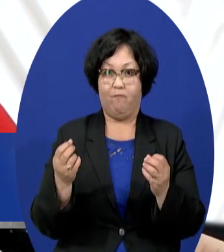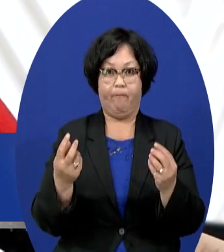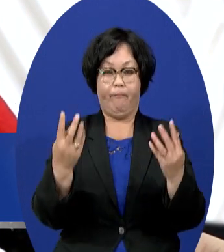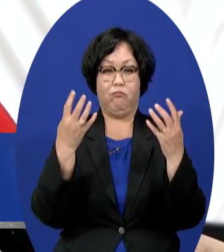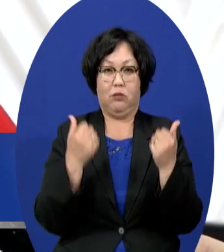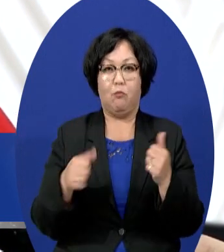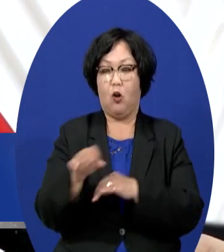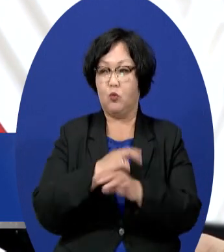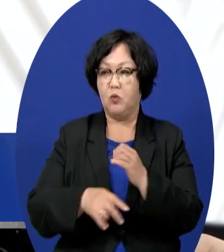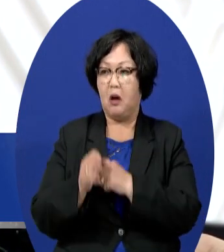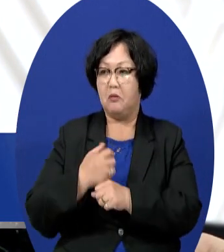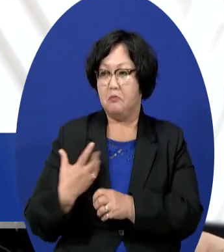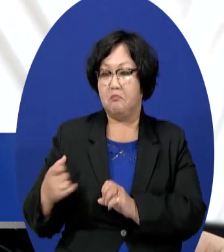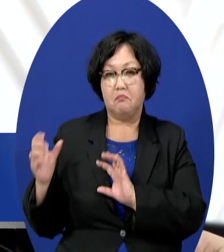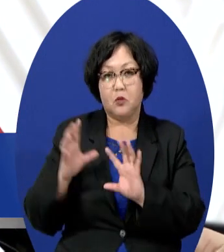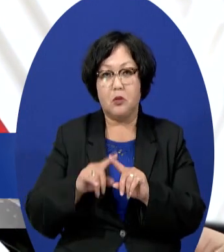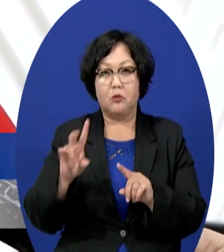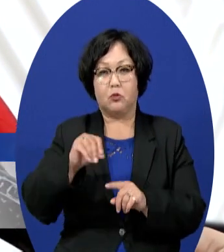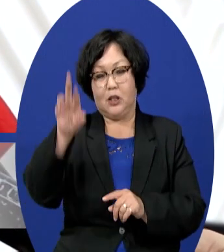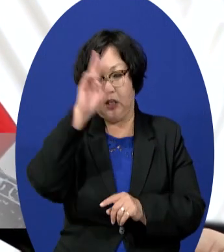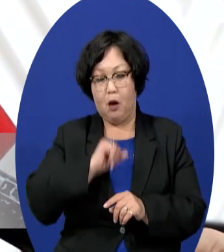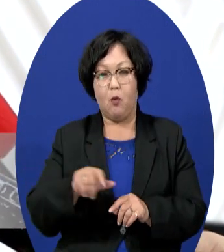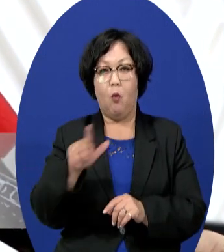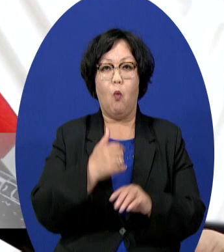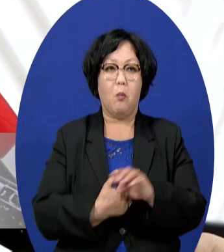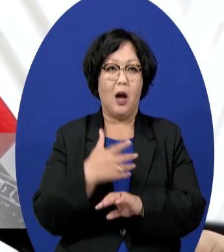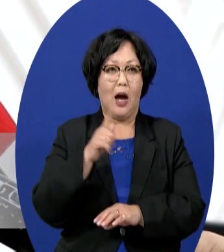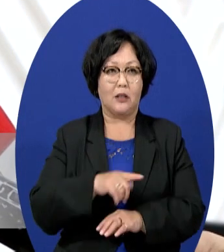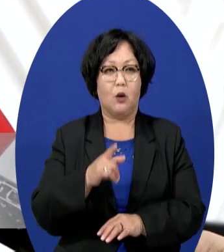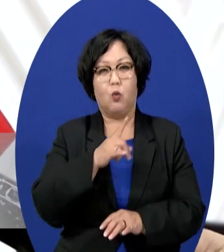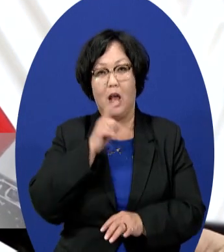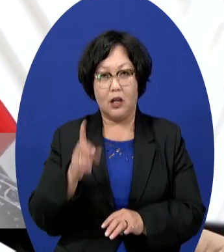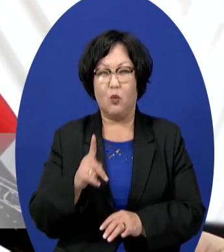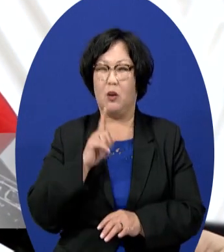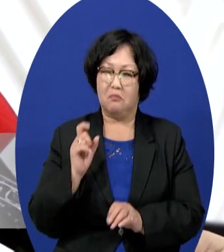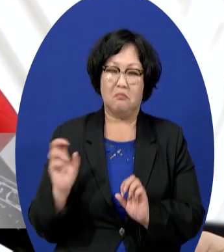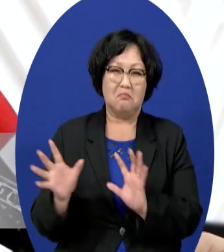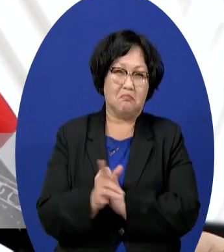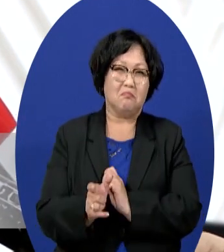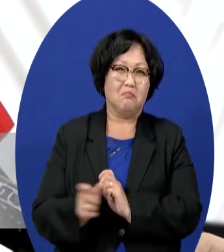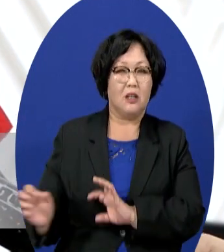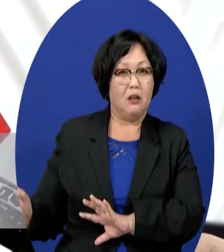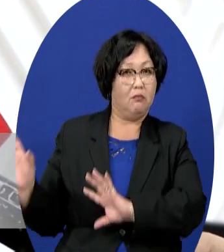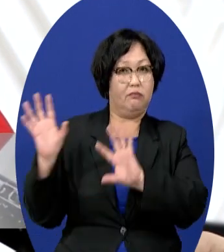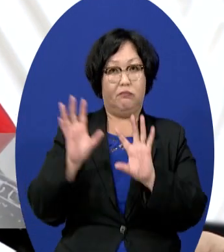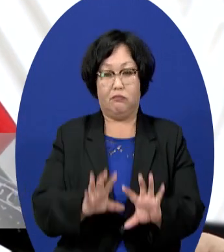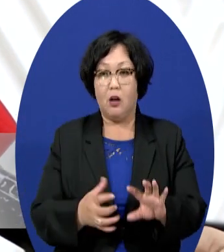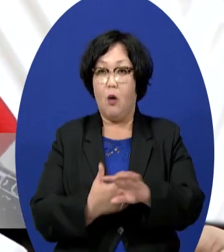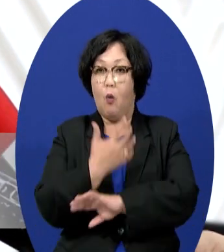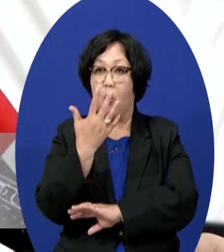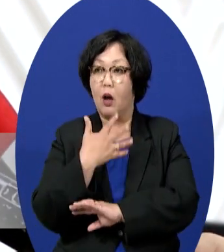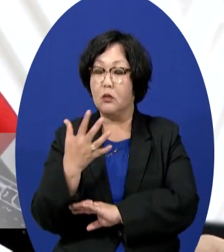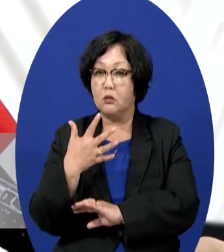гарсан. Хөдөө аж ахуй яам, ургамал газар тариалын хүрээлэн, ургамал хамгааллын хүрээлэнгээс одоо нэгдсэн ажлын хэсэг гаргаад ургац